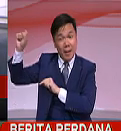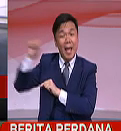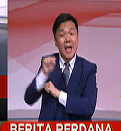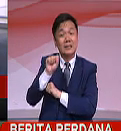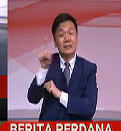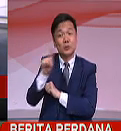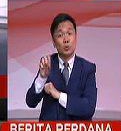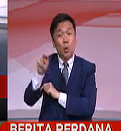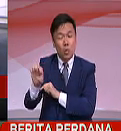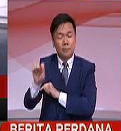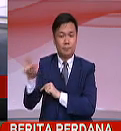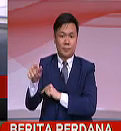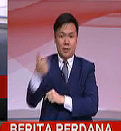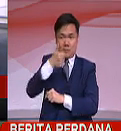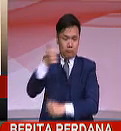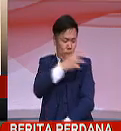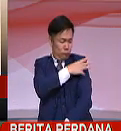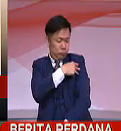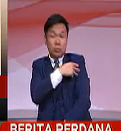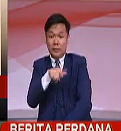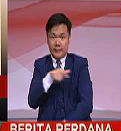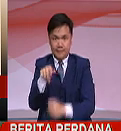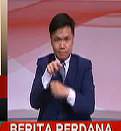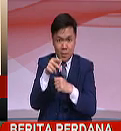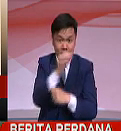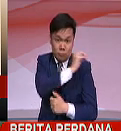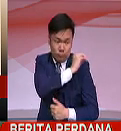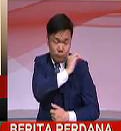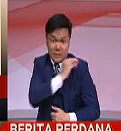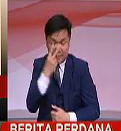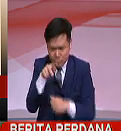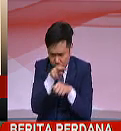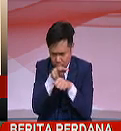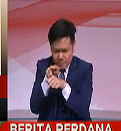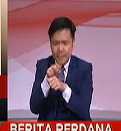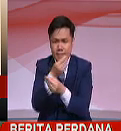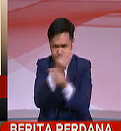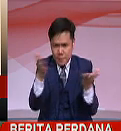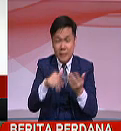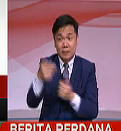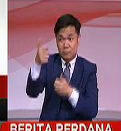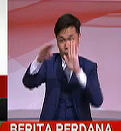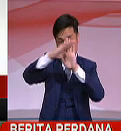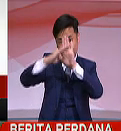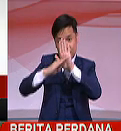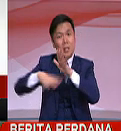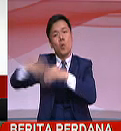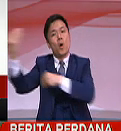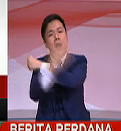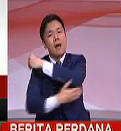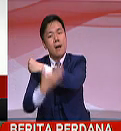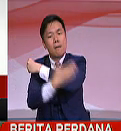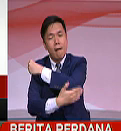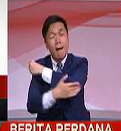S-Zone. Komander Eskom Dato' Ahmad Fuad Uthman dalam kenyataannya memaklumkan kesemua suspek merupakan warga asing